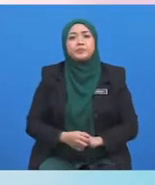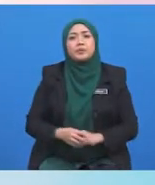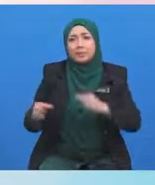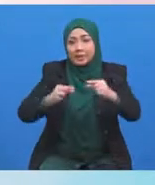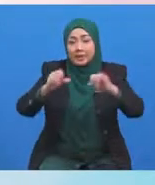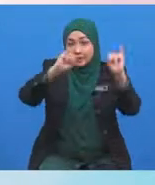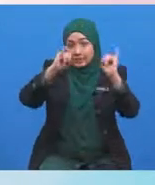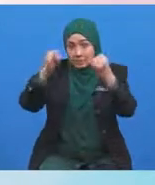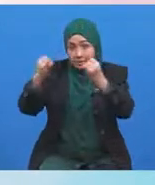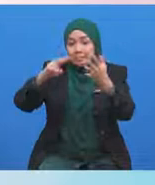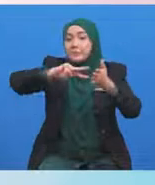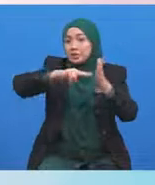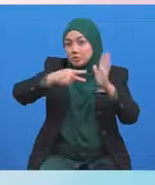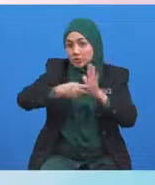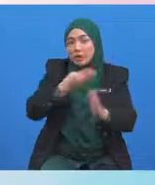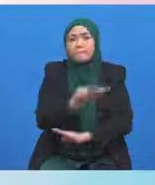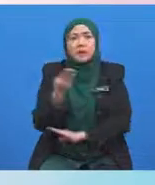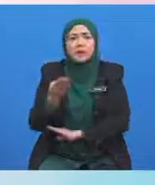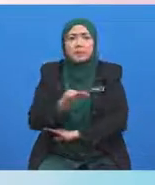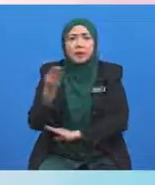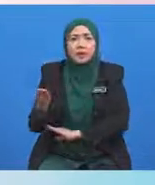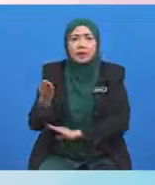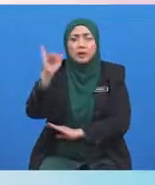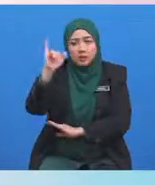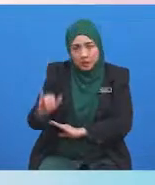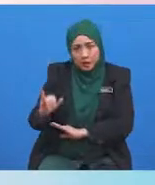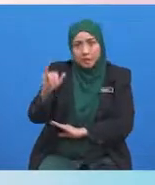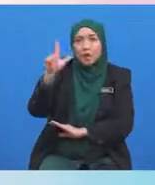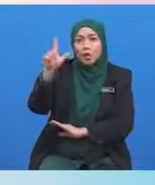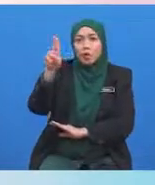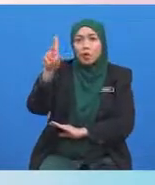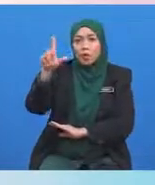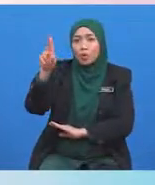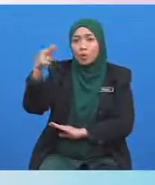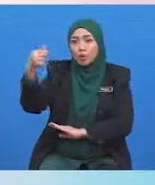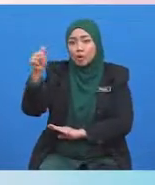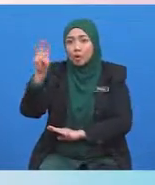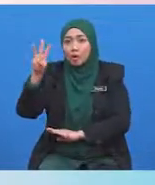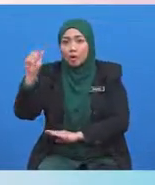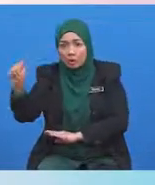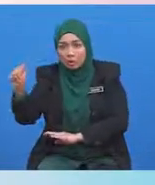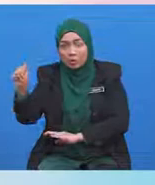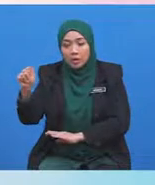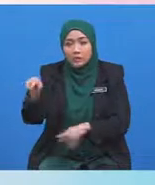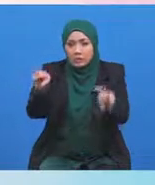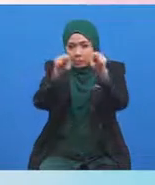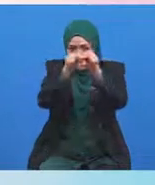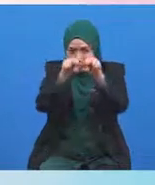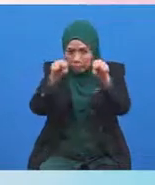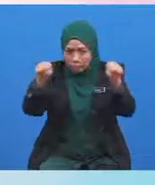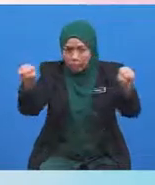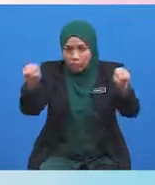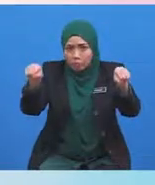Pergerakan jisim ialah bahan-bahan yang terluluh hawa, iaitu regolit, menuruni cerun